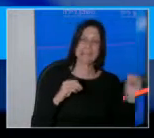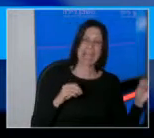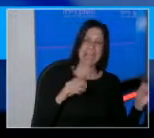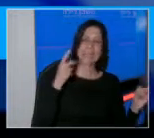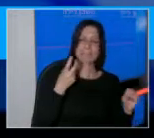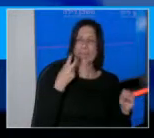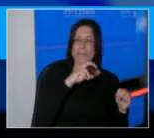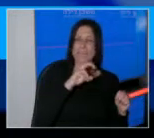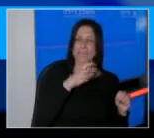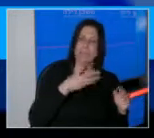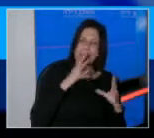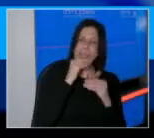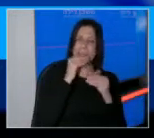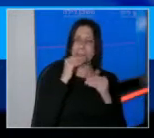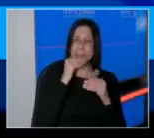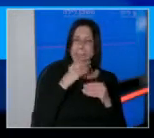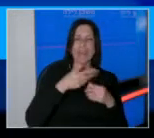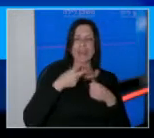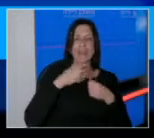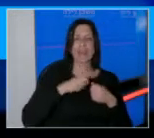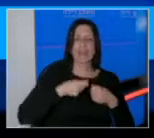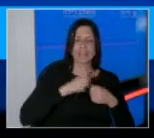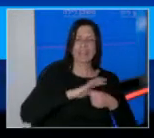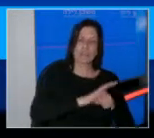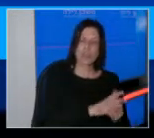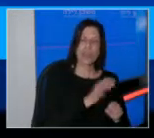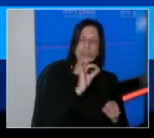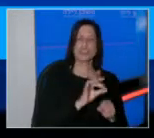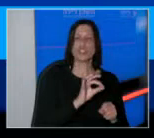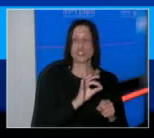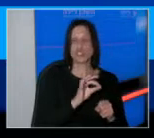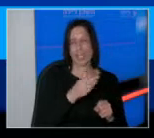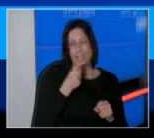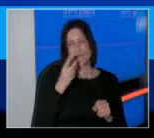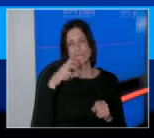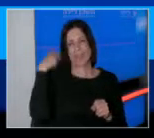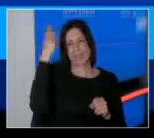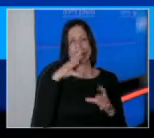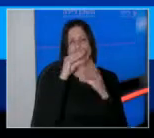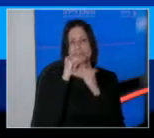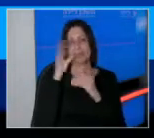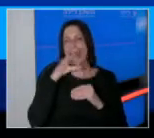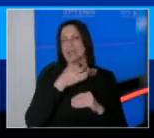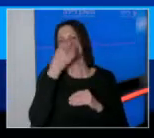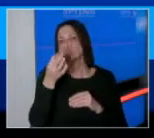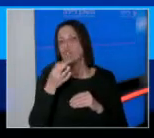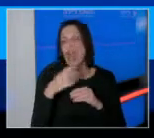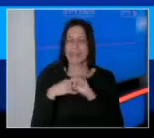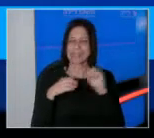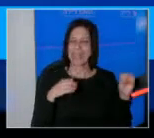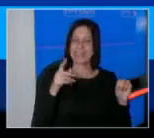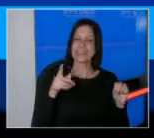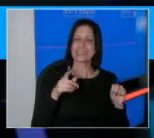הם מעדיפים לרוץ ולדבר על הדיכוי הפלסטיני, הם מתעלמים לחלוטין מהשאלה המזרחית. אוקיי? זה קשר